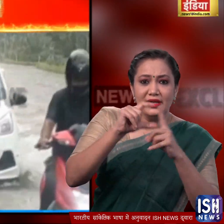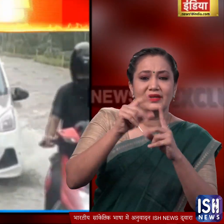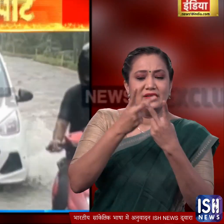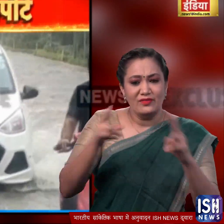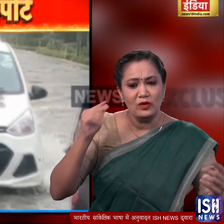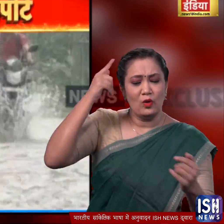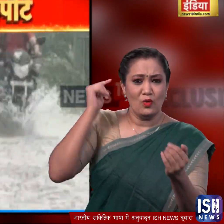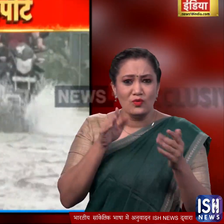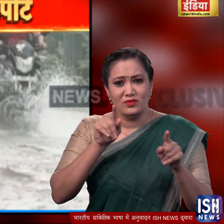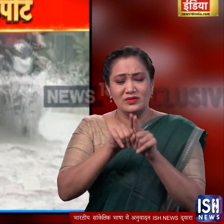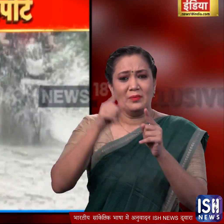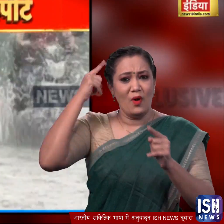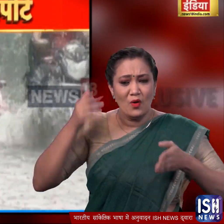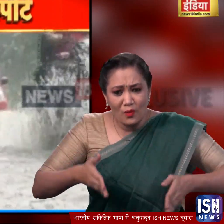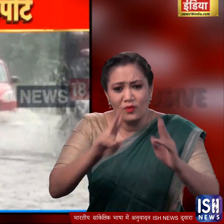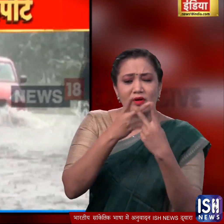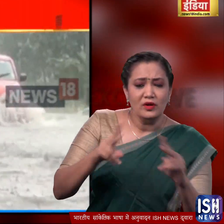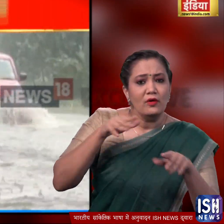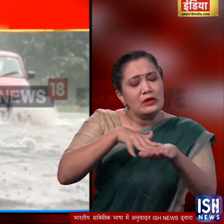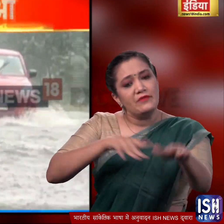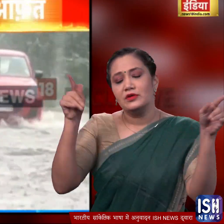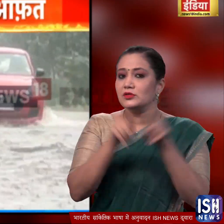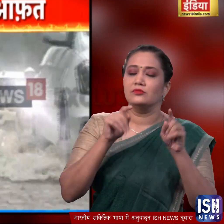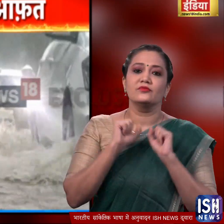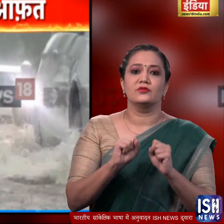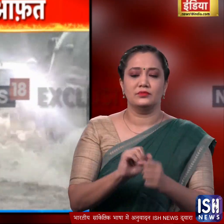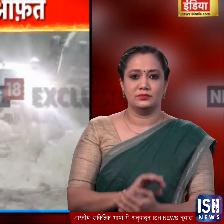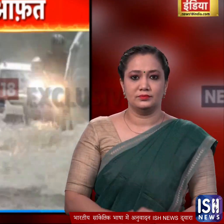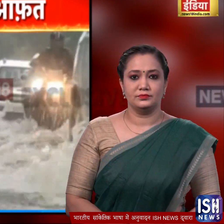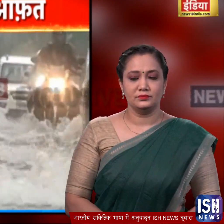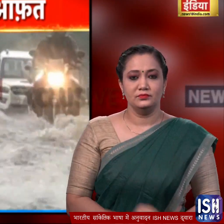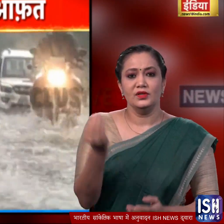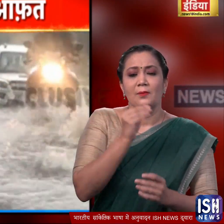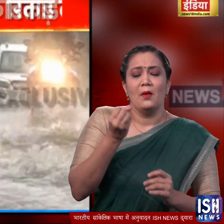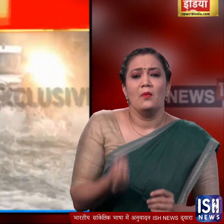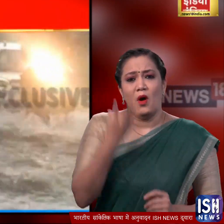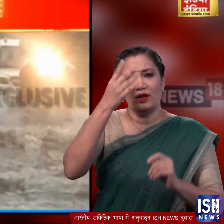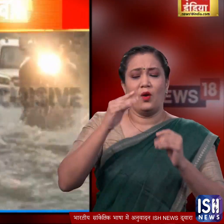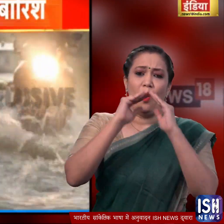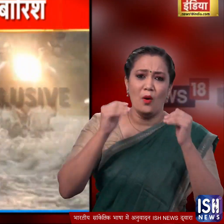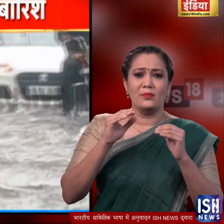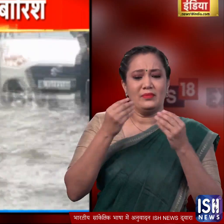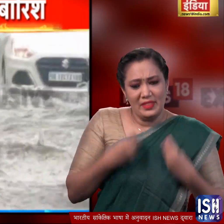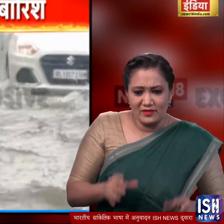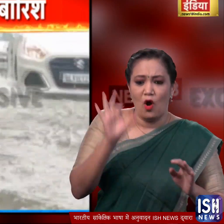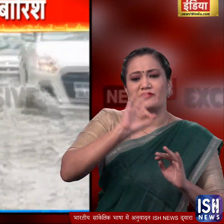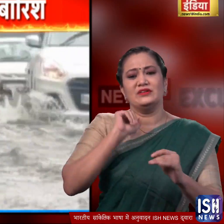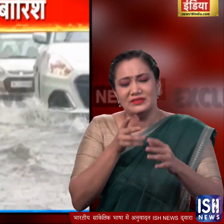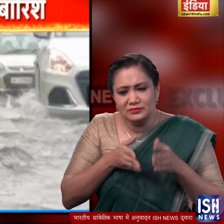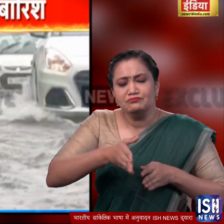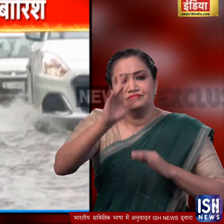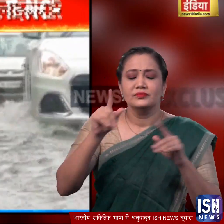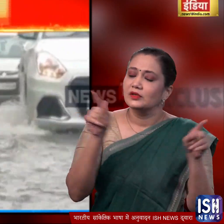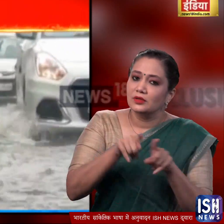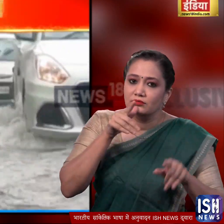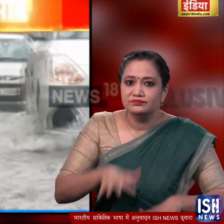यही हाल होने की वजह से इसका असर ट्रैफिक पर भी साफ दिखाई दिया। जो लोग सुबह सुबह अपने घरों से कामकाज के लिए निकले, उनका सामना